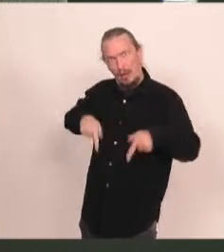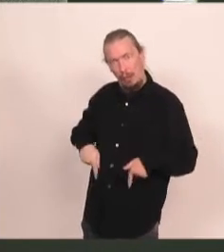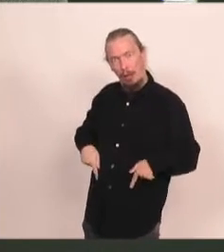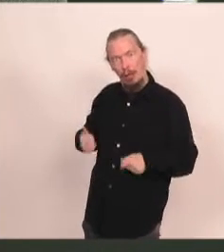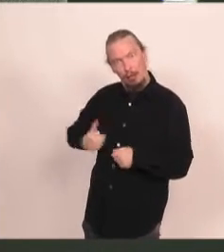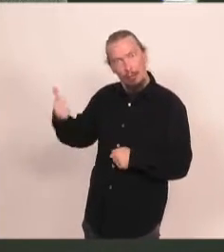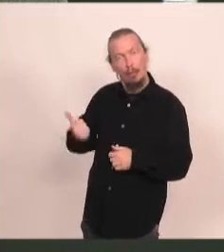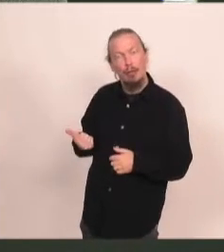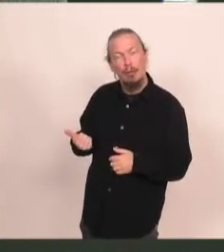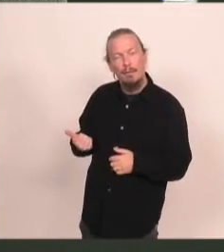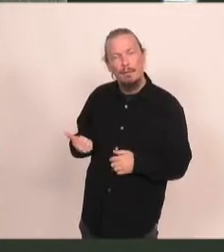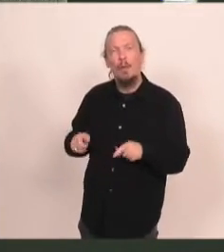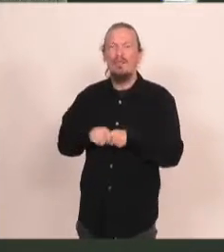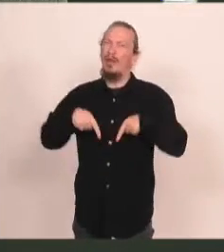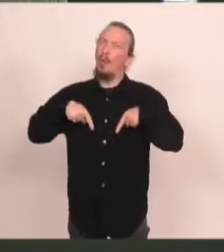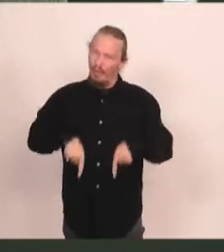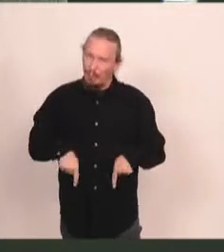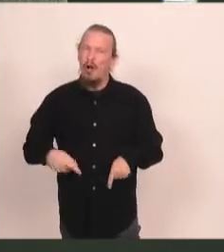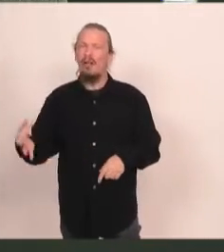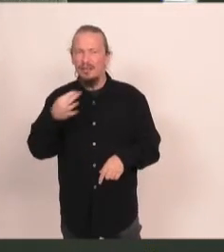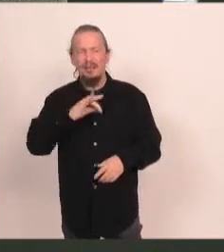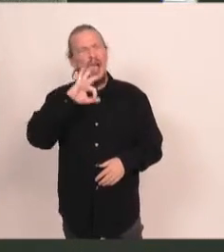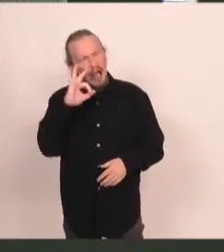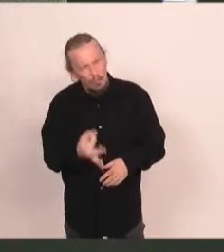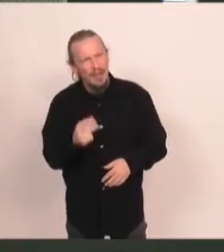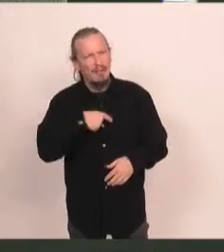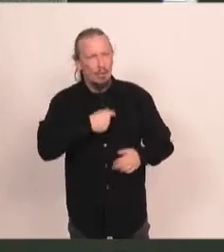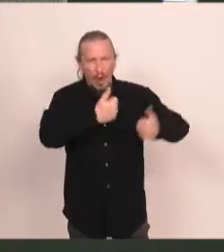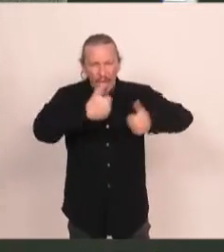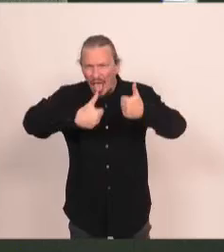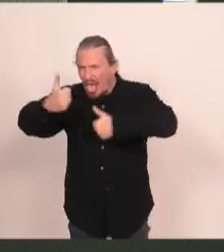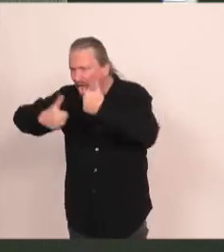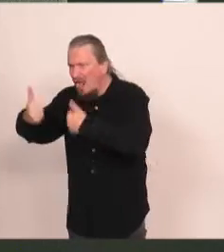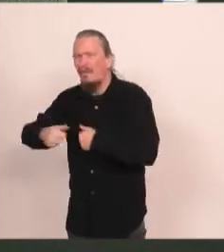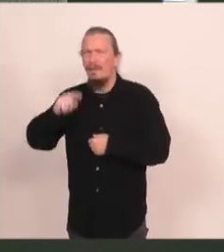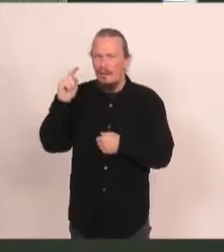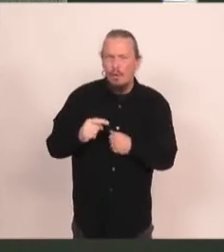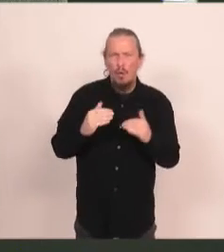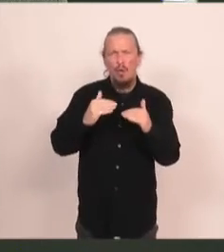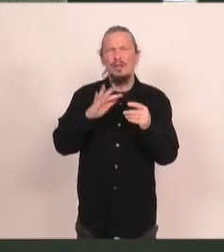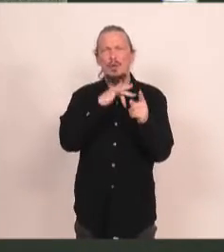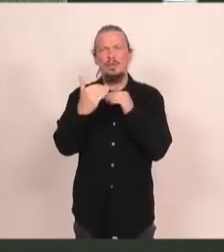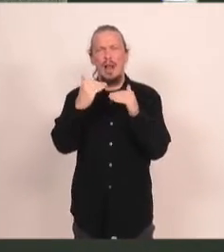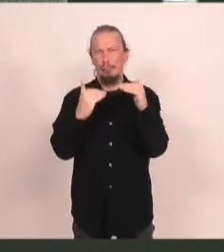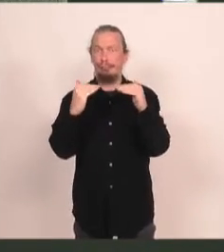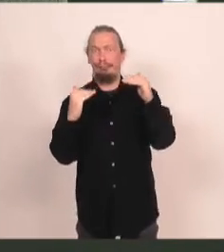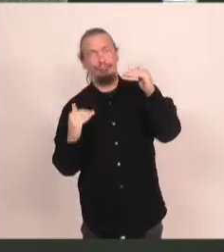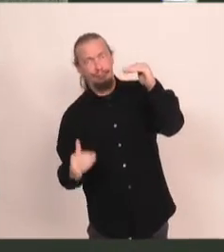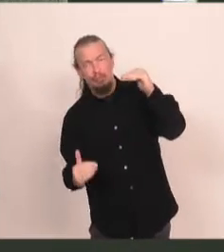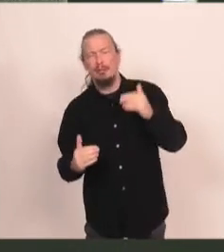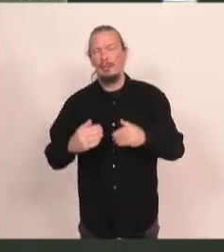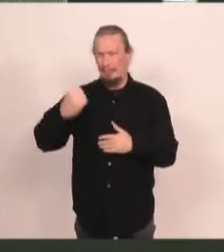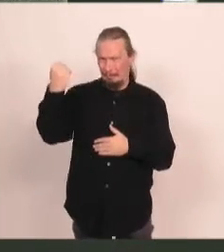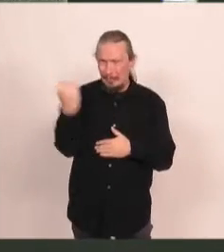même temps, le gouvernement encourage la compétition incessante entre les individus, accentue les inégalités sociales, diminue les moyens